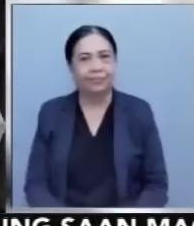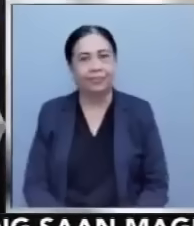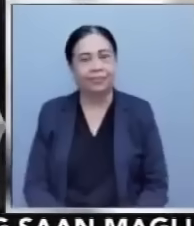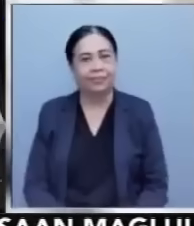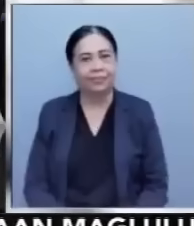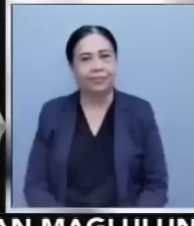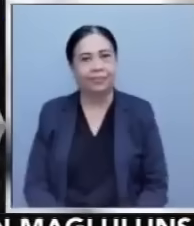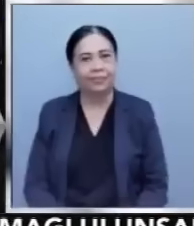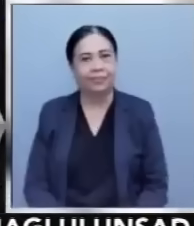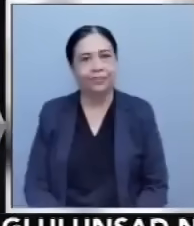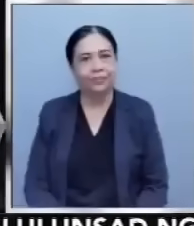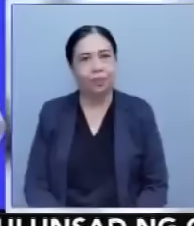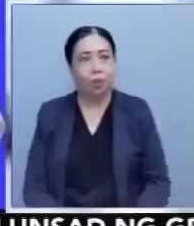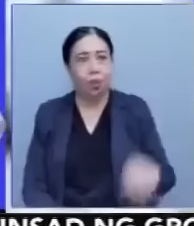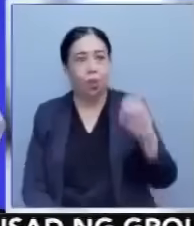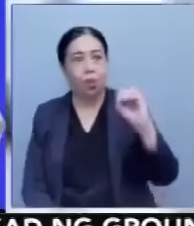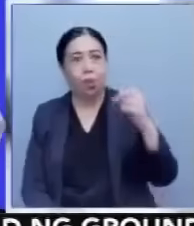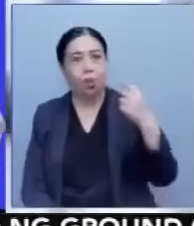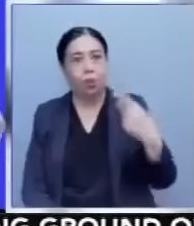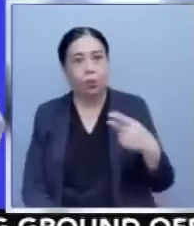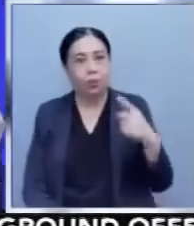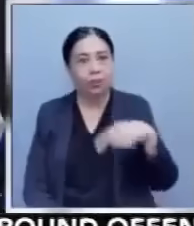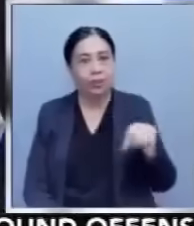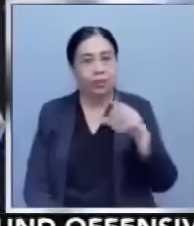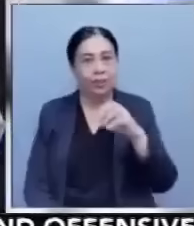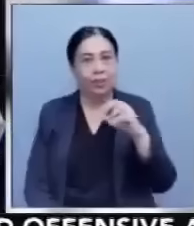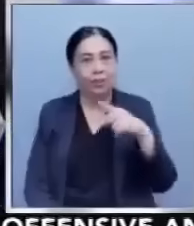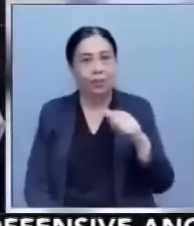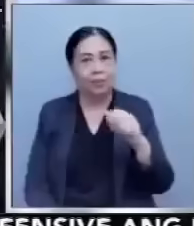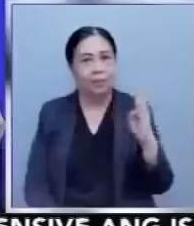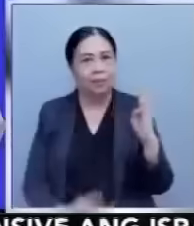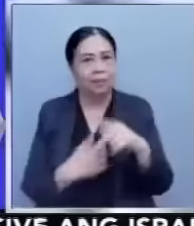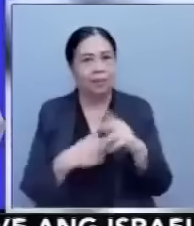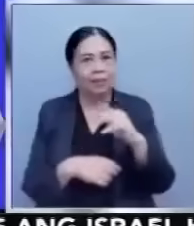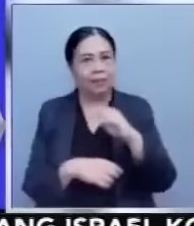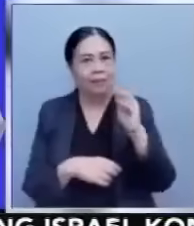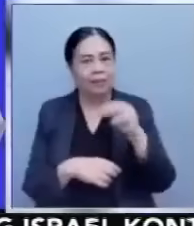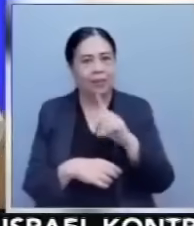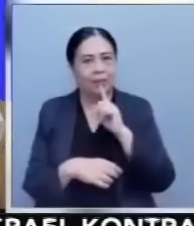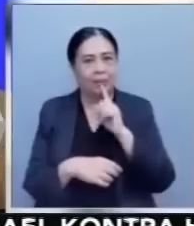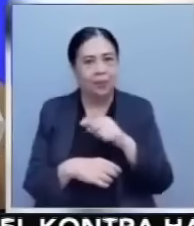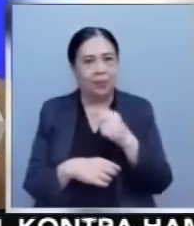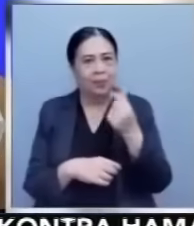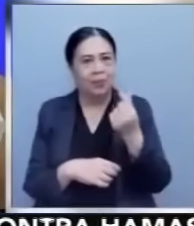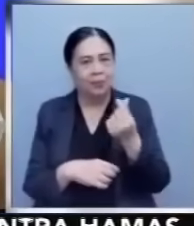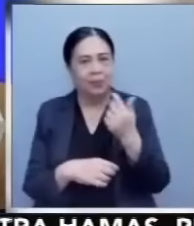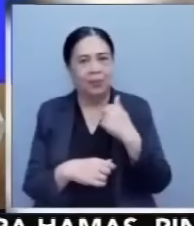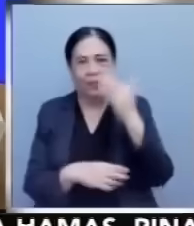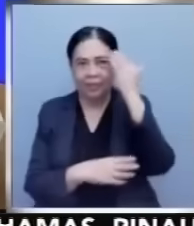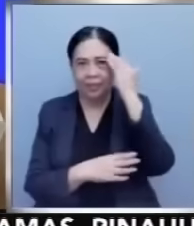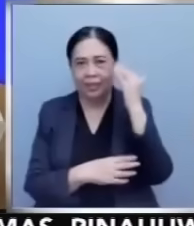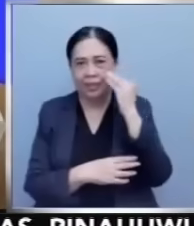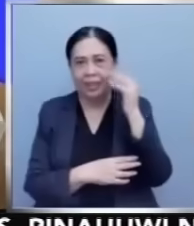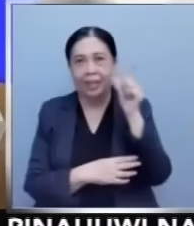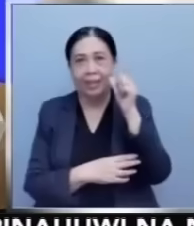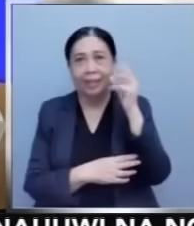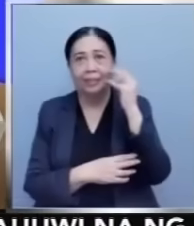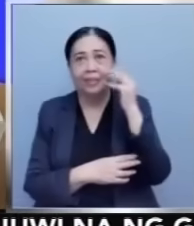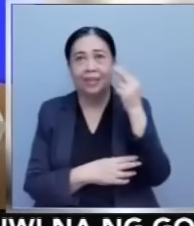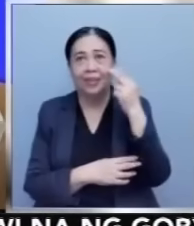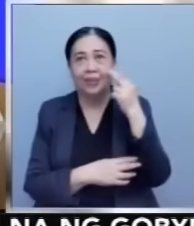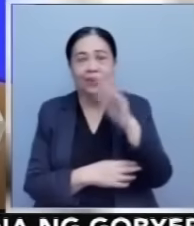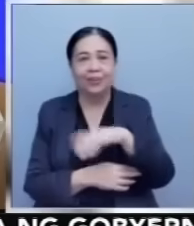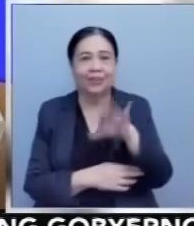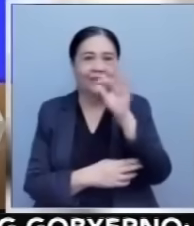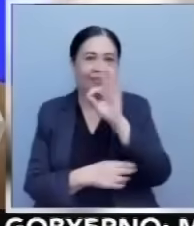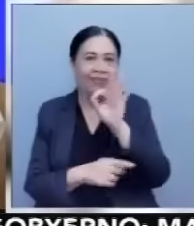The OG Oppa is back in Manila. Real-life K-drama feels ang hatid ni Korean actor Lee Min-ho sa kanyang Pinoy fans.